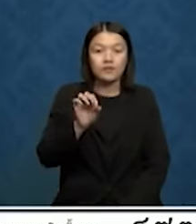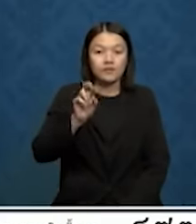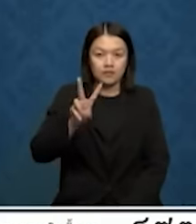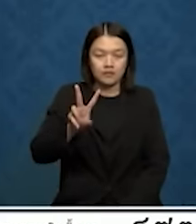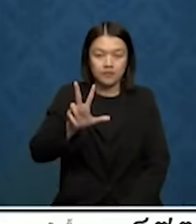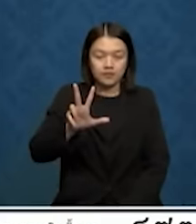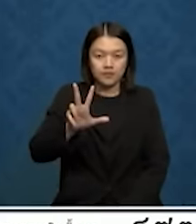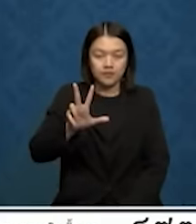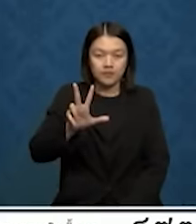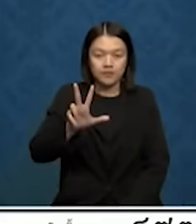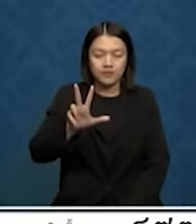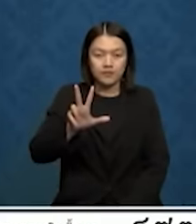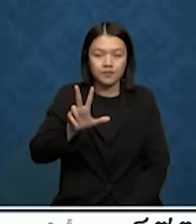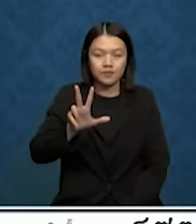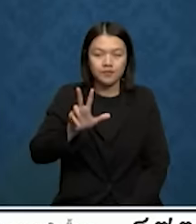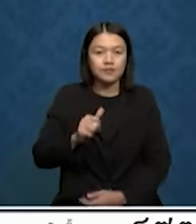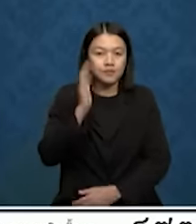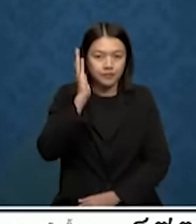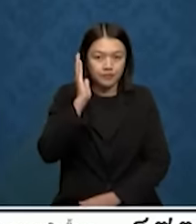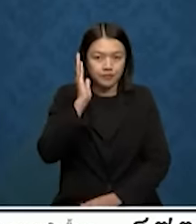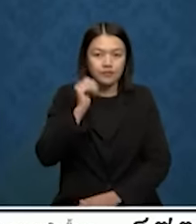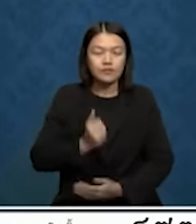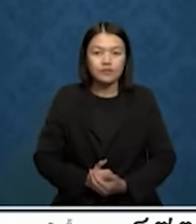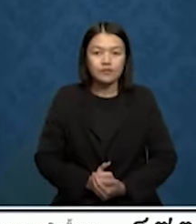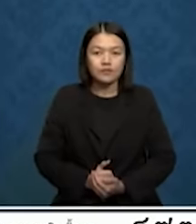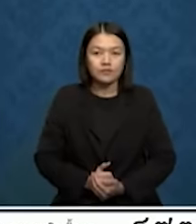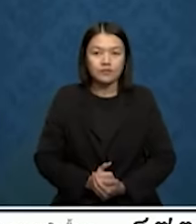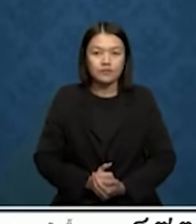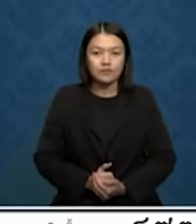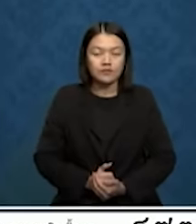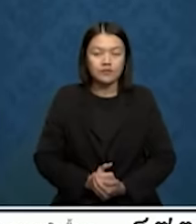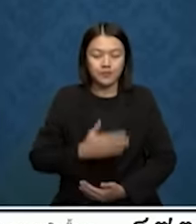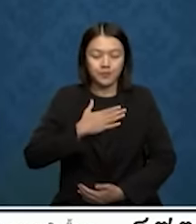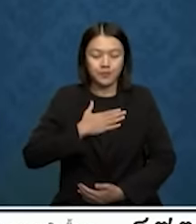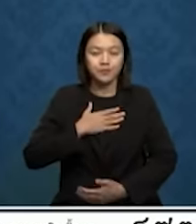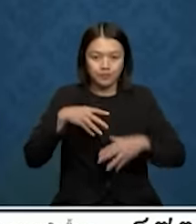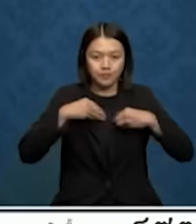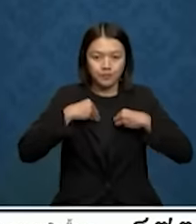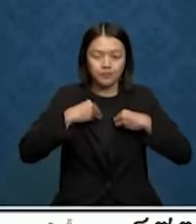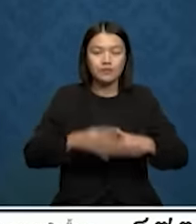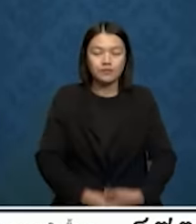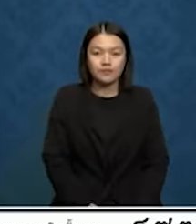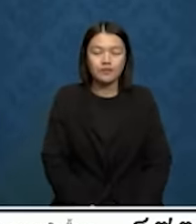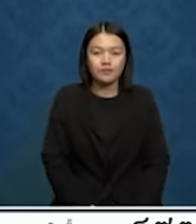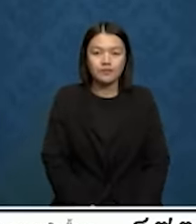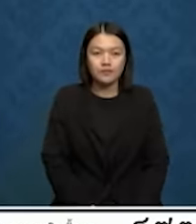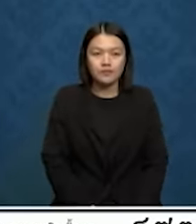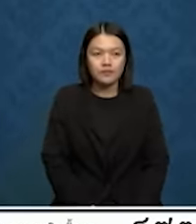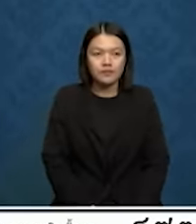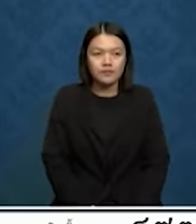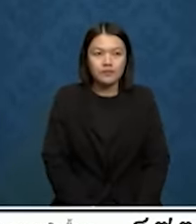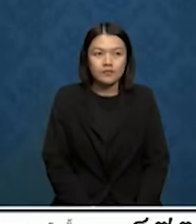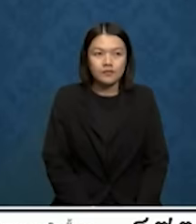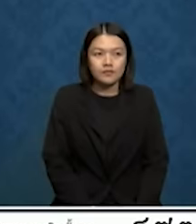293นายรัชตะด่านกุล นายรัชตะด่านกุลเห็นชอบครับ